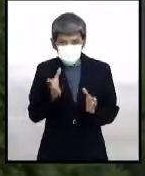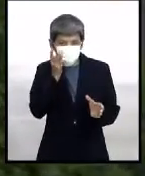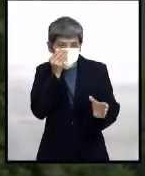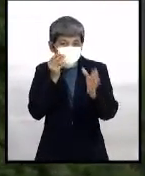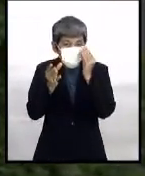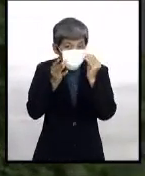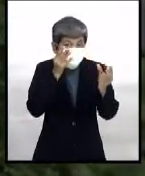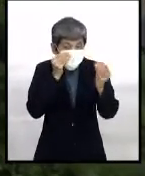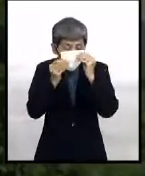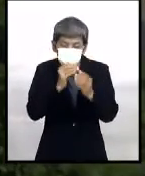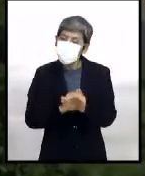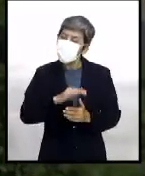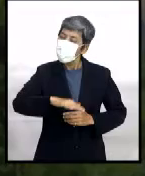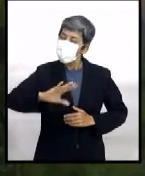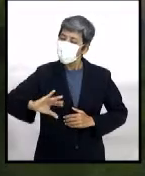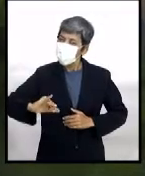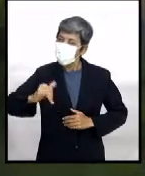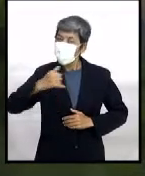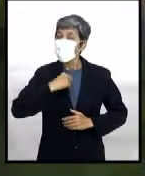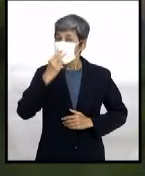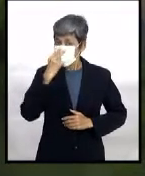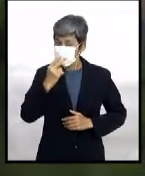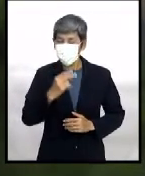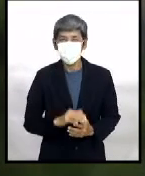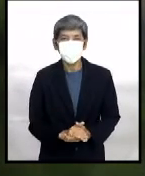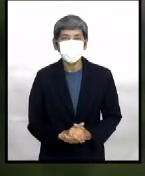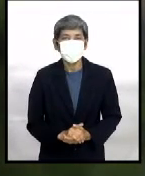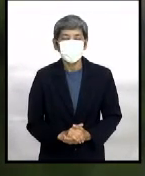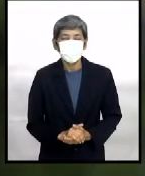นรู้และพัฒนาให้กับเด็กๆไปเซฟเช็คอินกันเลยค่ะ